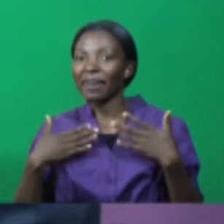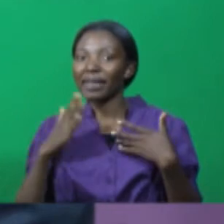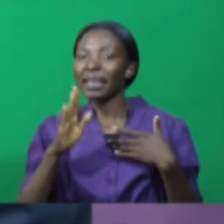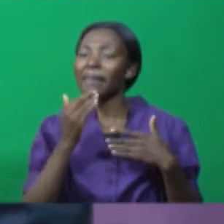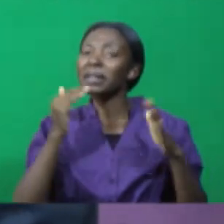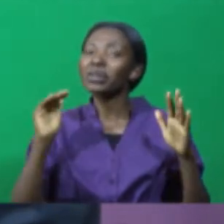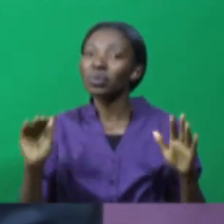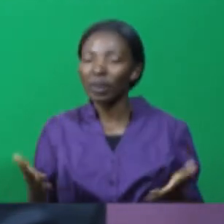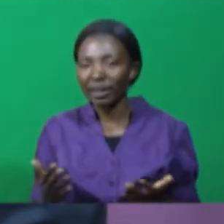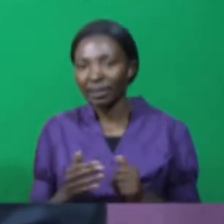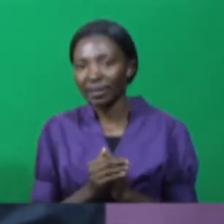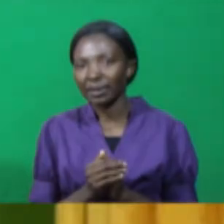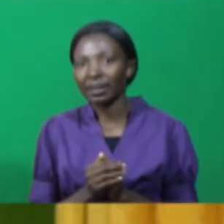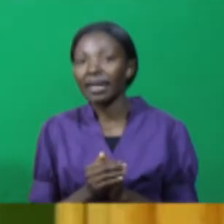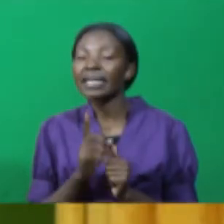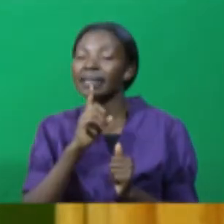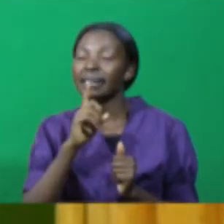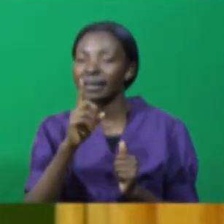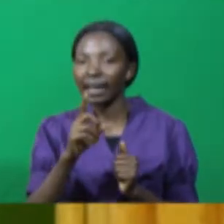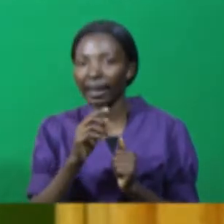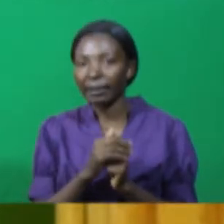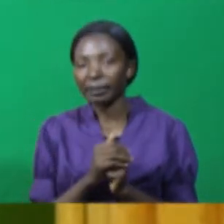Muri kurevesa here pasi? Ndiri kuti